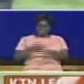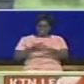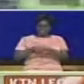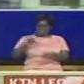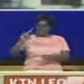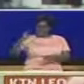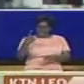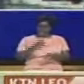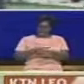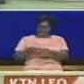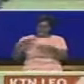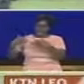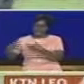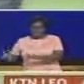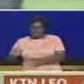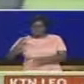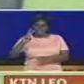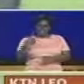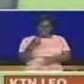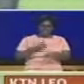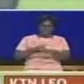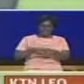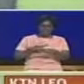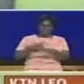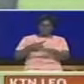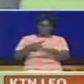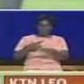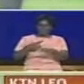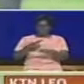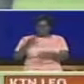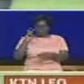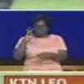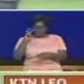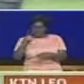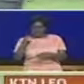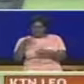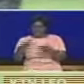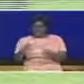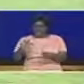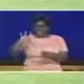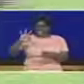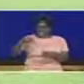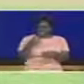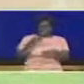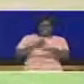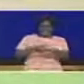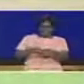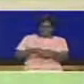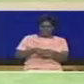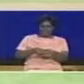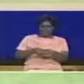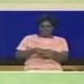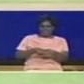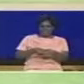hamna, akajaribu mara ya pili ikawa kini macho, na mara ya tatu potelea